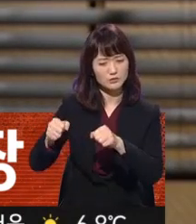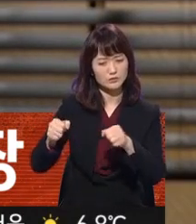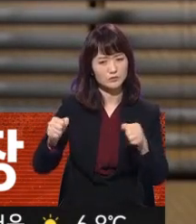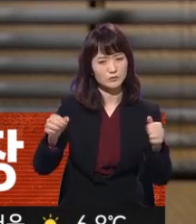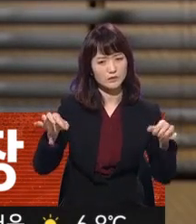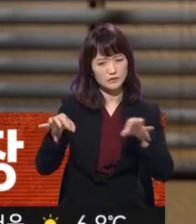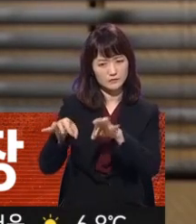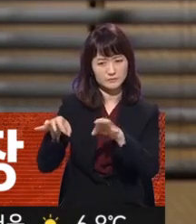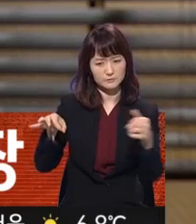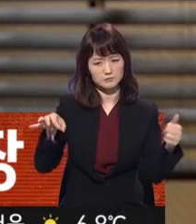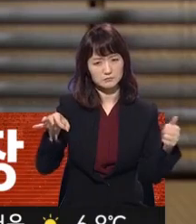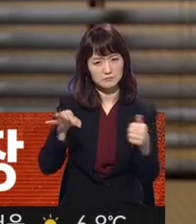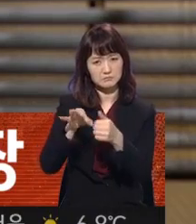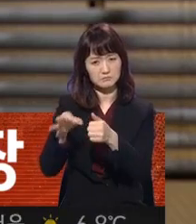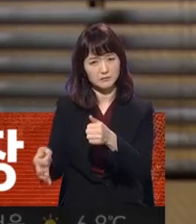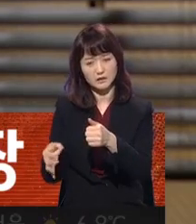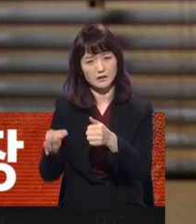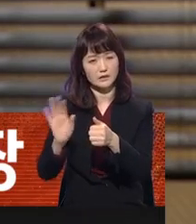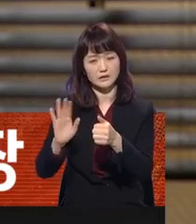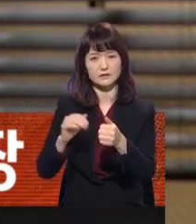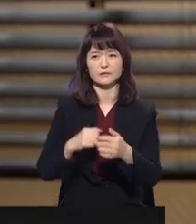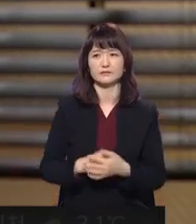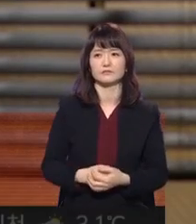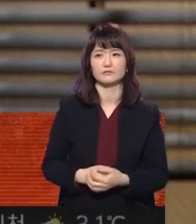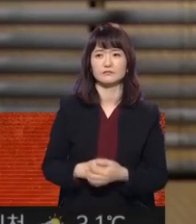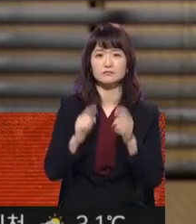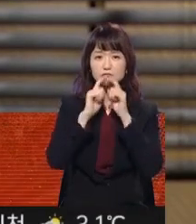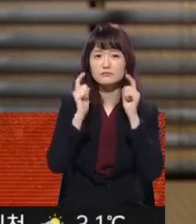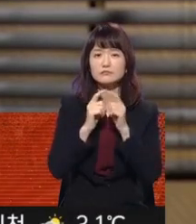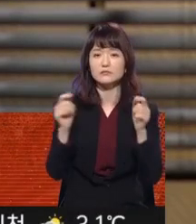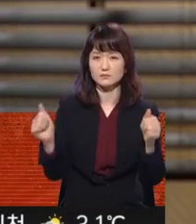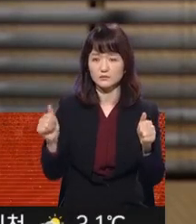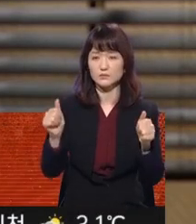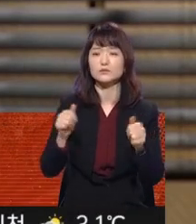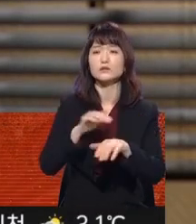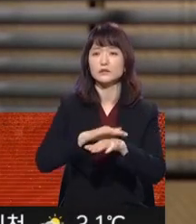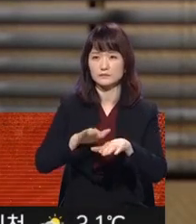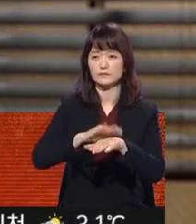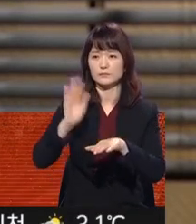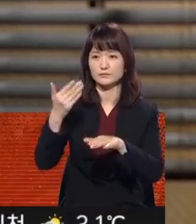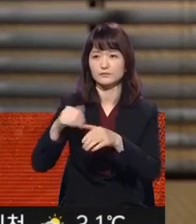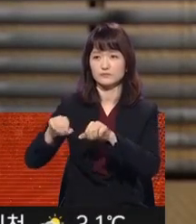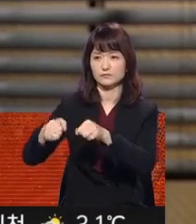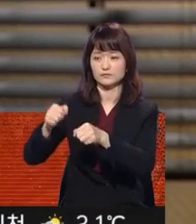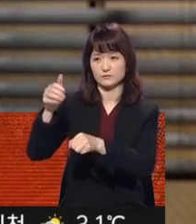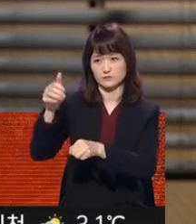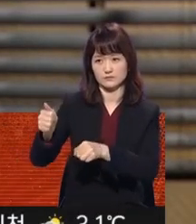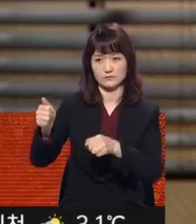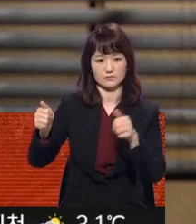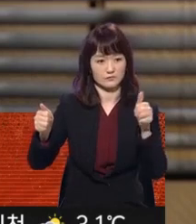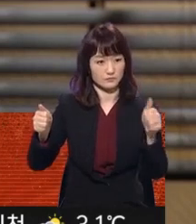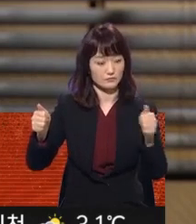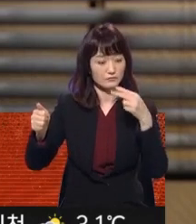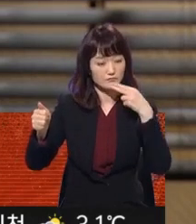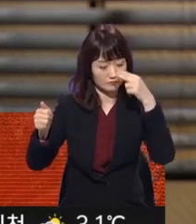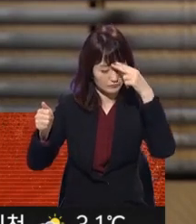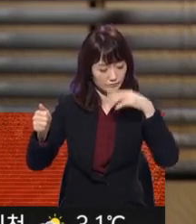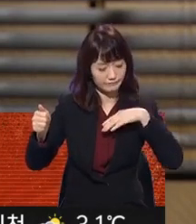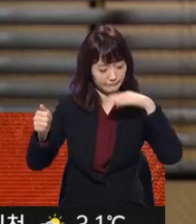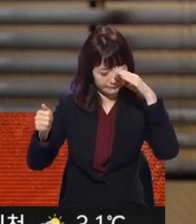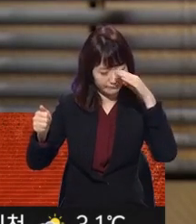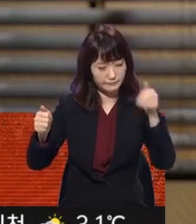보이잖아요 민사를 해결하셔야 됩니다라고 했는데 문제는 지금 오토바이 주인은 저 사람 취객으로 알고 있지 이름도